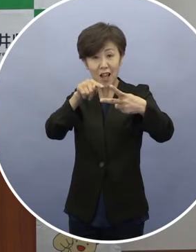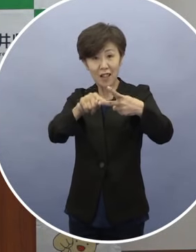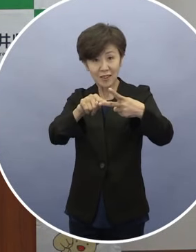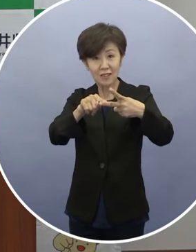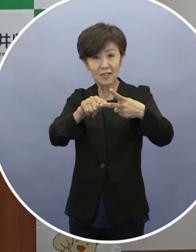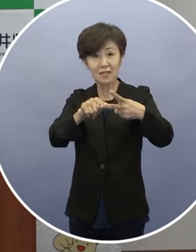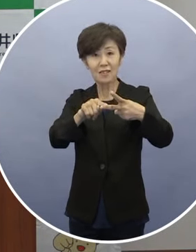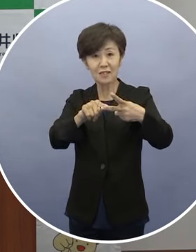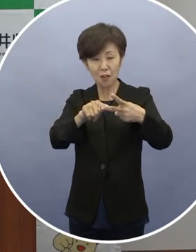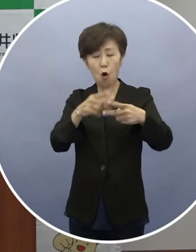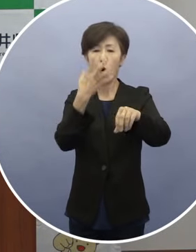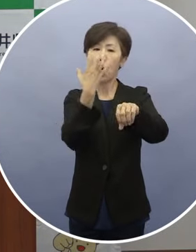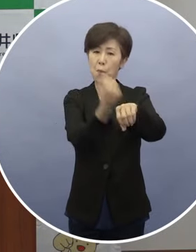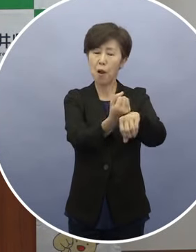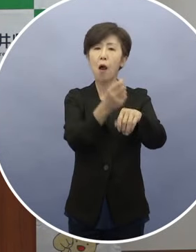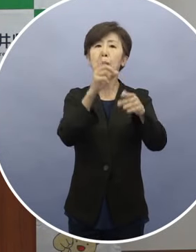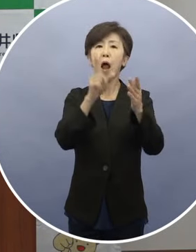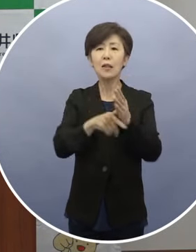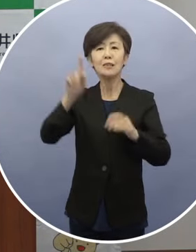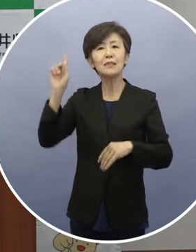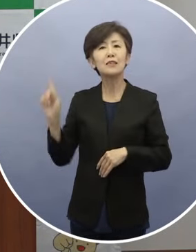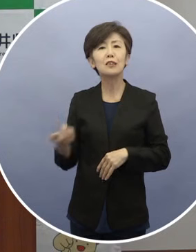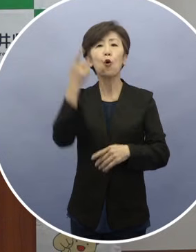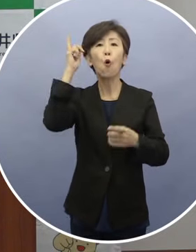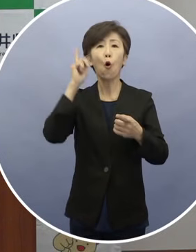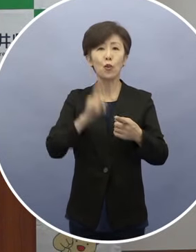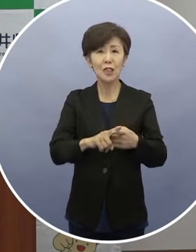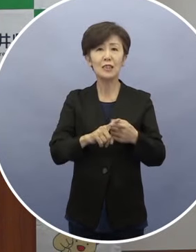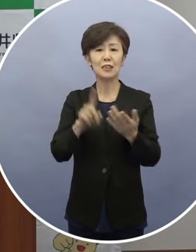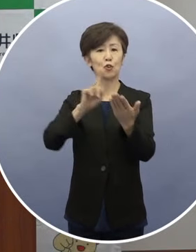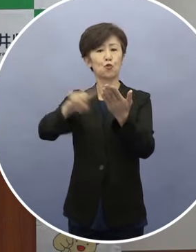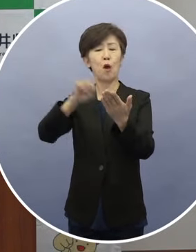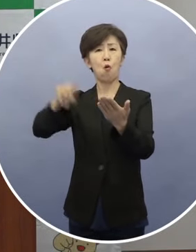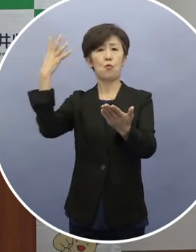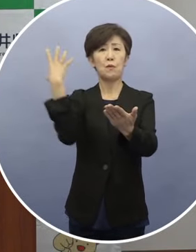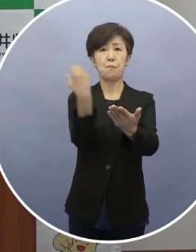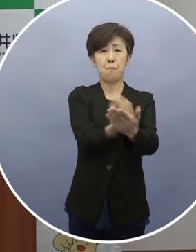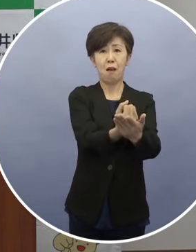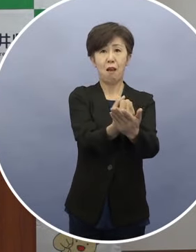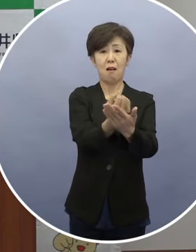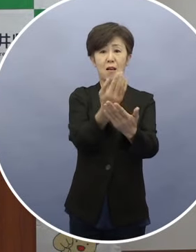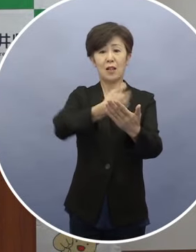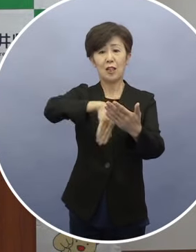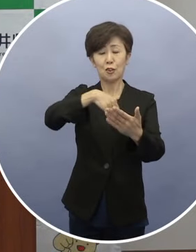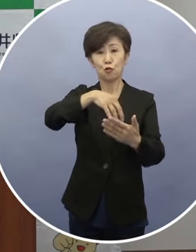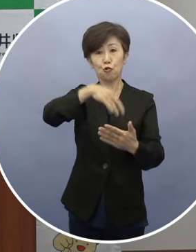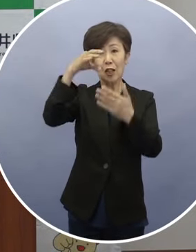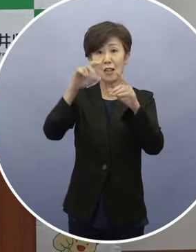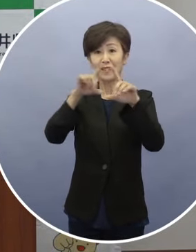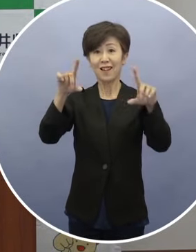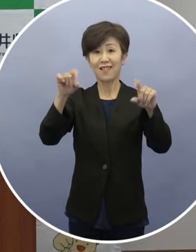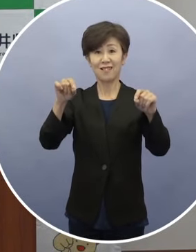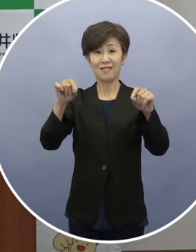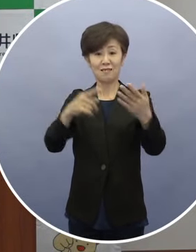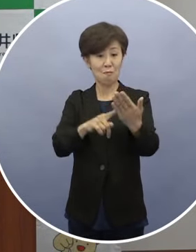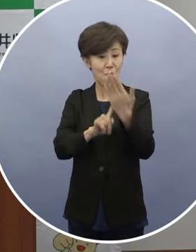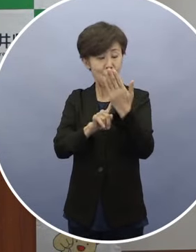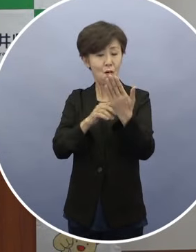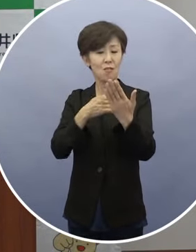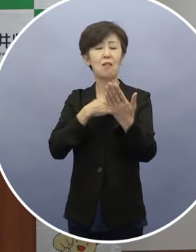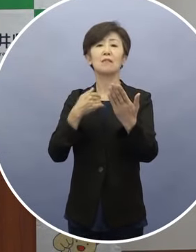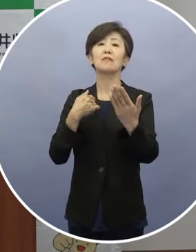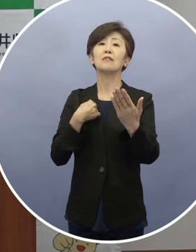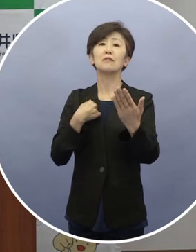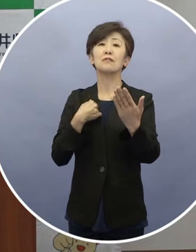を通過をしますと、抽選券がここに届くと。届いたらですね、電車に乗っていただいた後